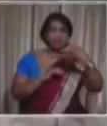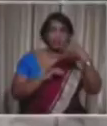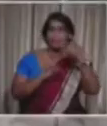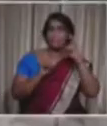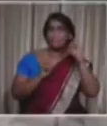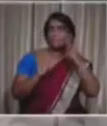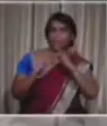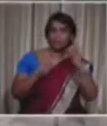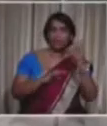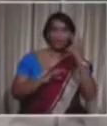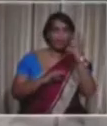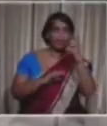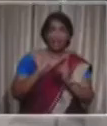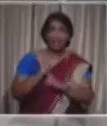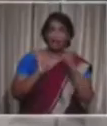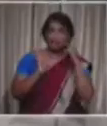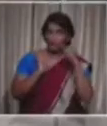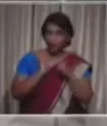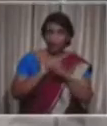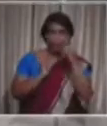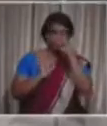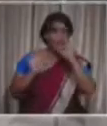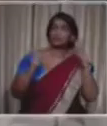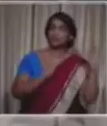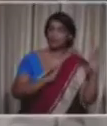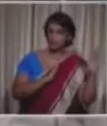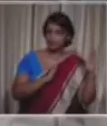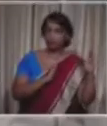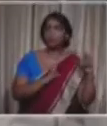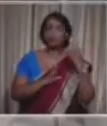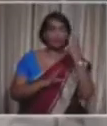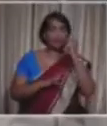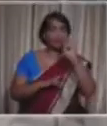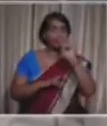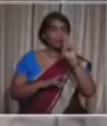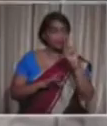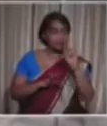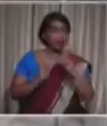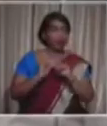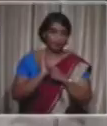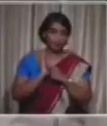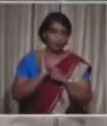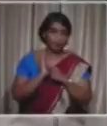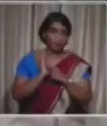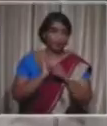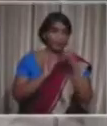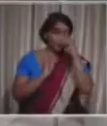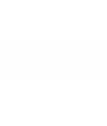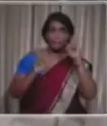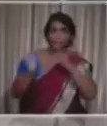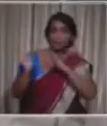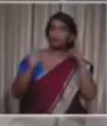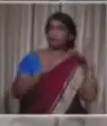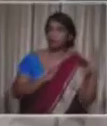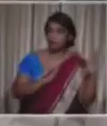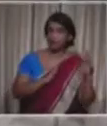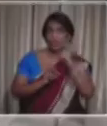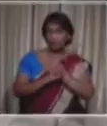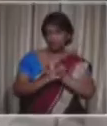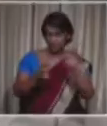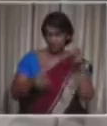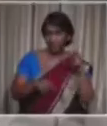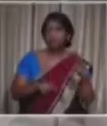වුණා. 2020 උසස් පෙළ විභාගයේ මාස 6ක් ප්‍රමාද වුණා. 2020 සාමාන්‍ය පෙළ විභාගයේ මාස 8ක් ප්‍රමාද වුණා. ප්‍රතිපල නිකුත්